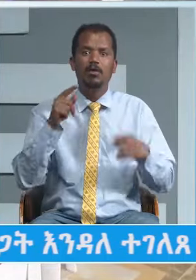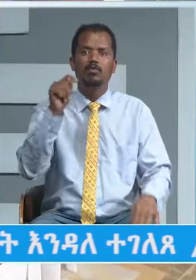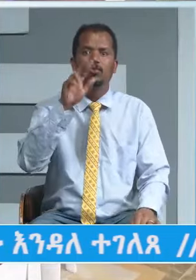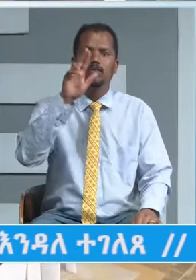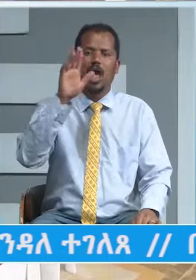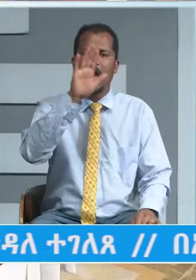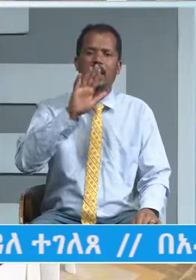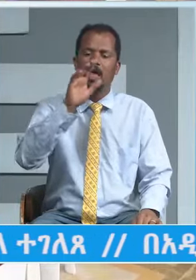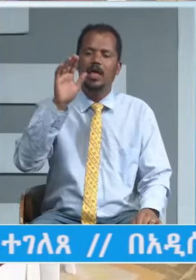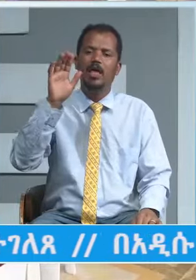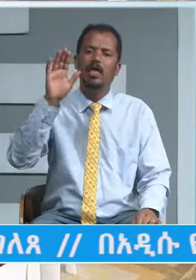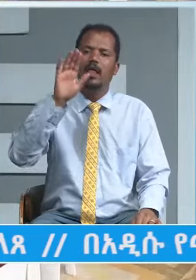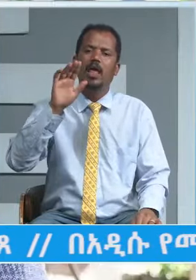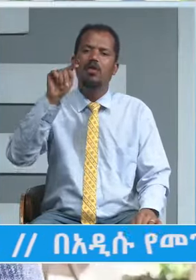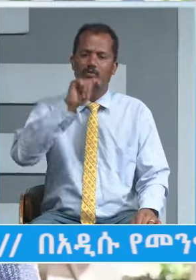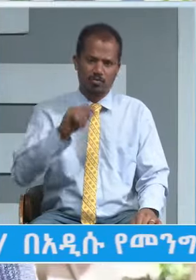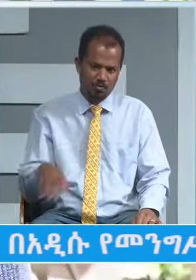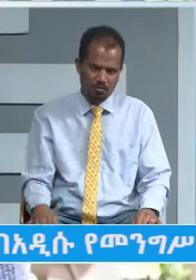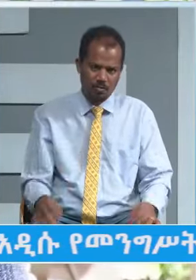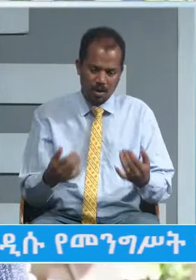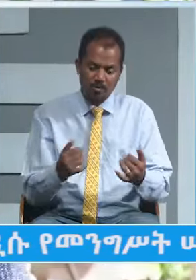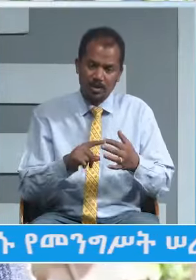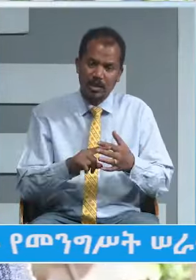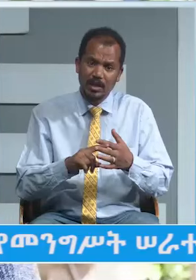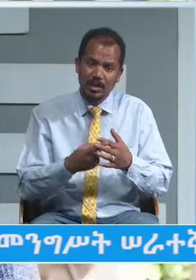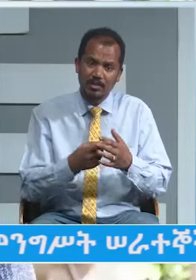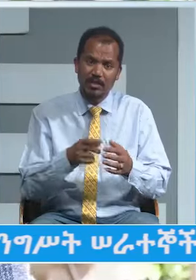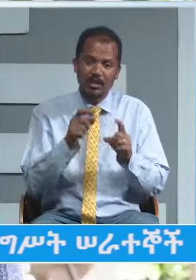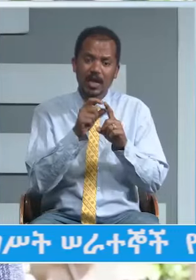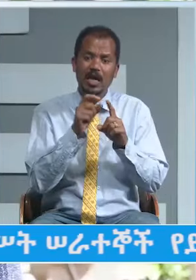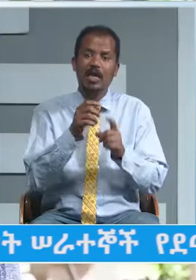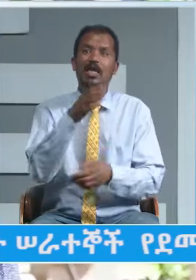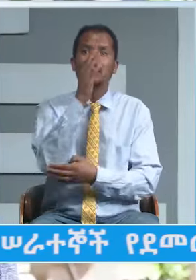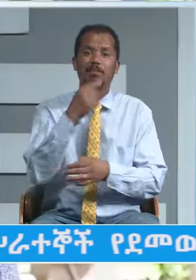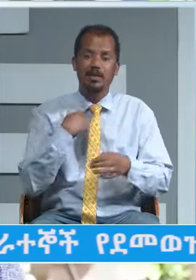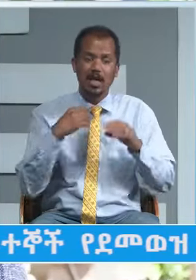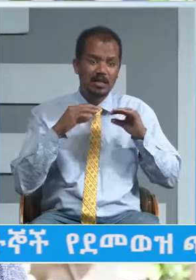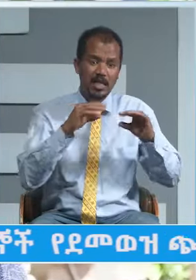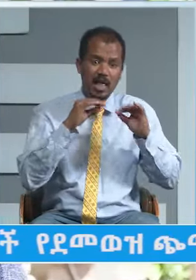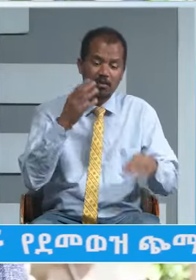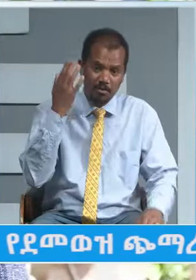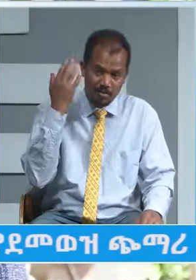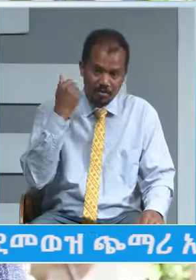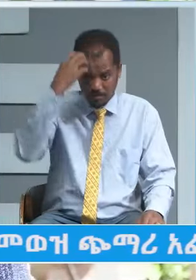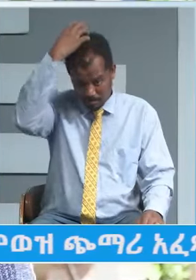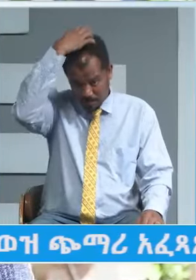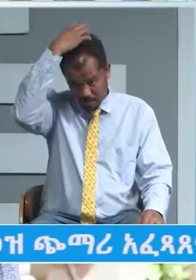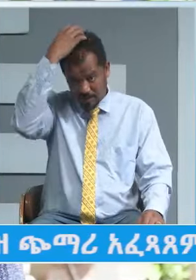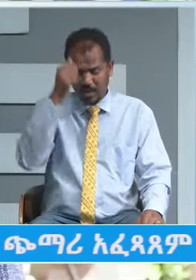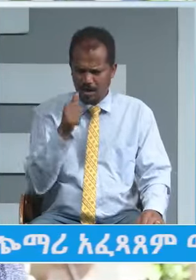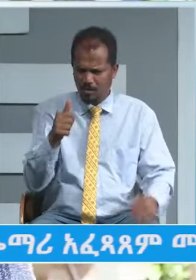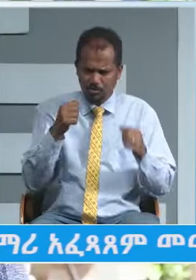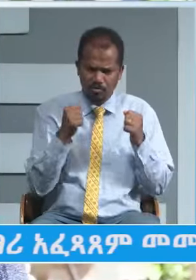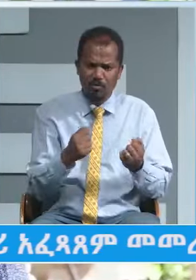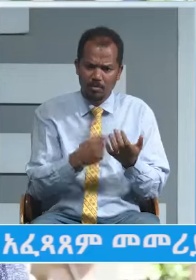ፓስተር ቱራጌ ጌቱ ናቸው። የተጀመረውን ከቃለ እግዚአብሔርም ስንሳን ስናስተምር እንደነበረው መንግስትም